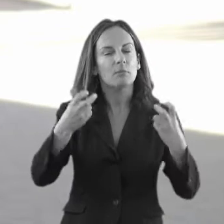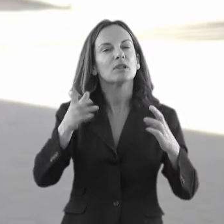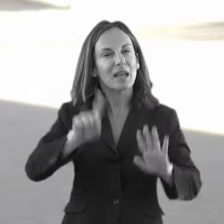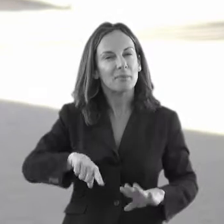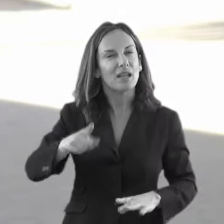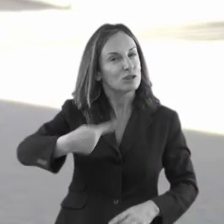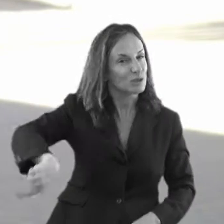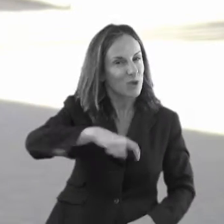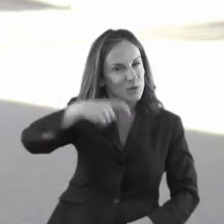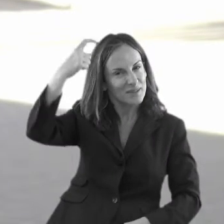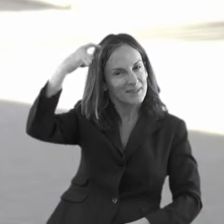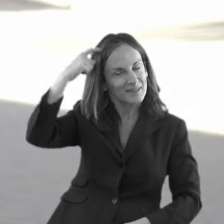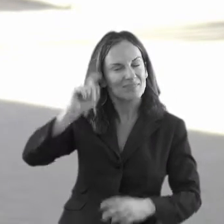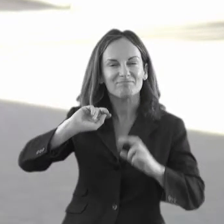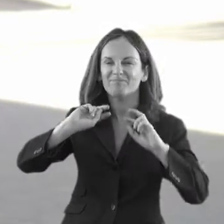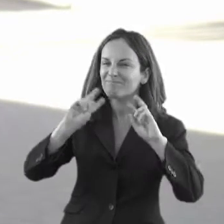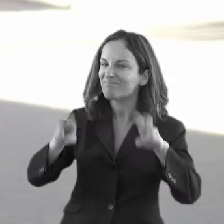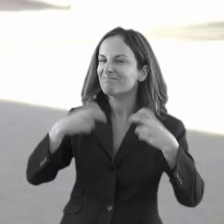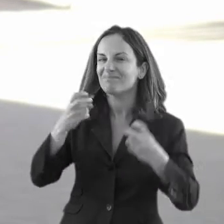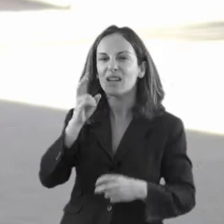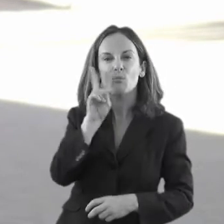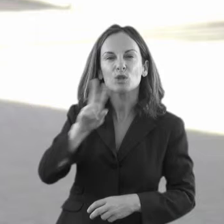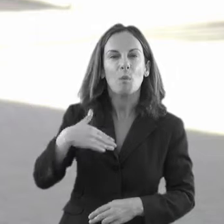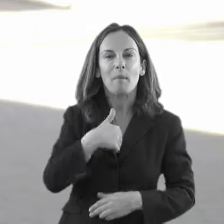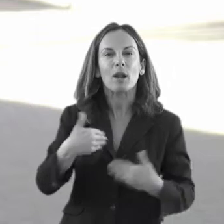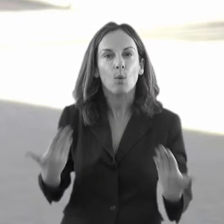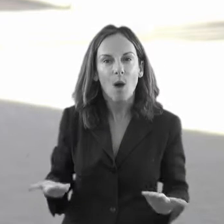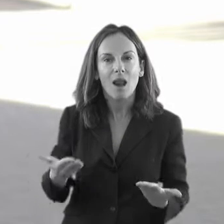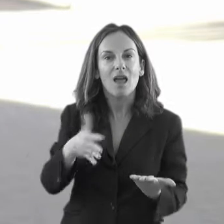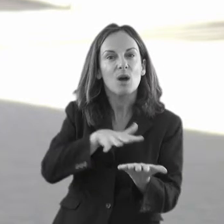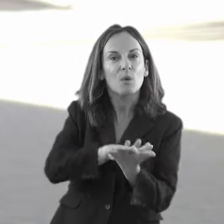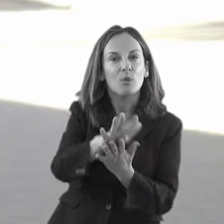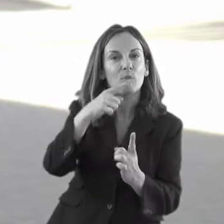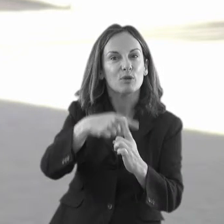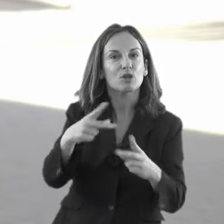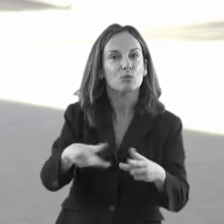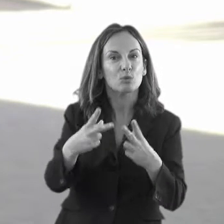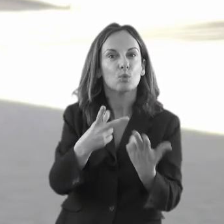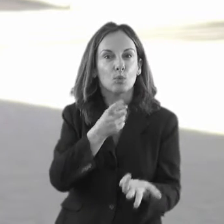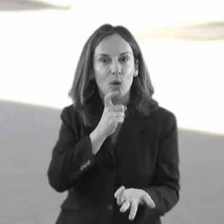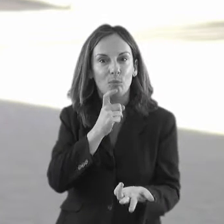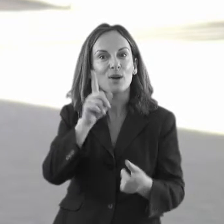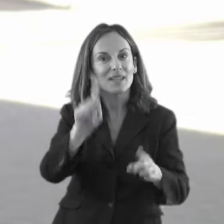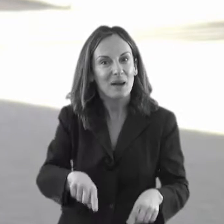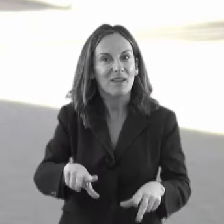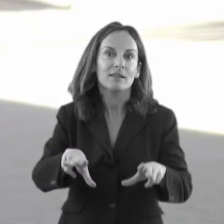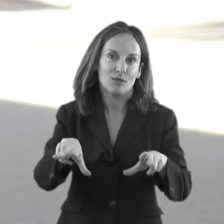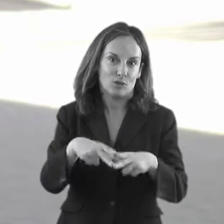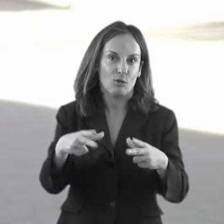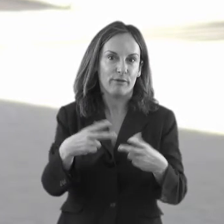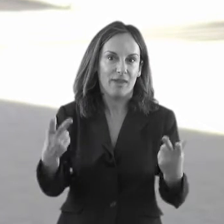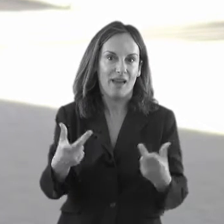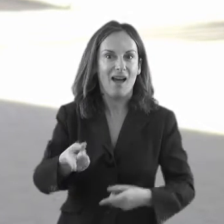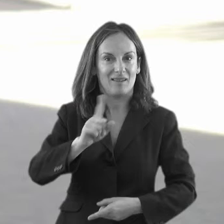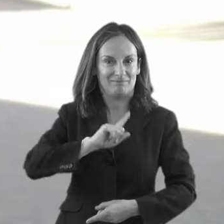espai d'exhibició, sinó que mentalment ens hem de reinventar per què dimonis estem, quina és la nostra funció i com